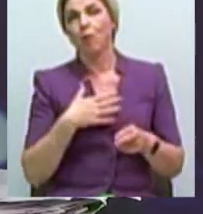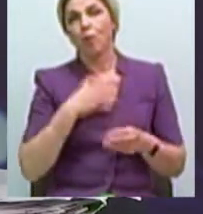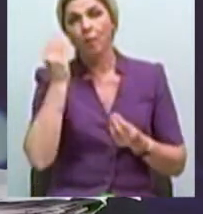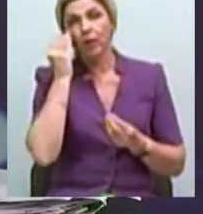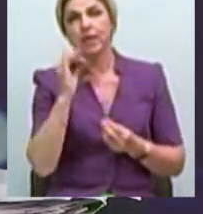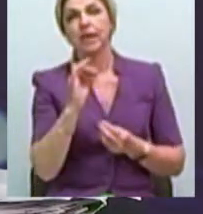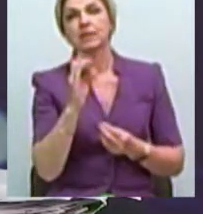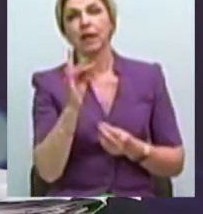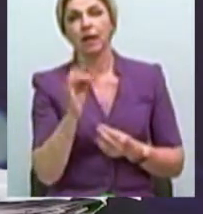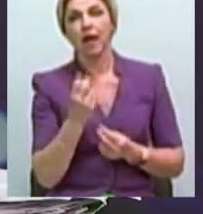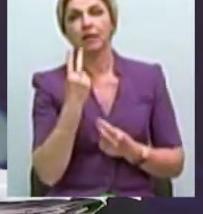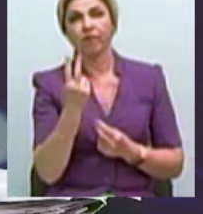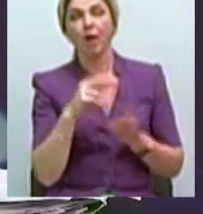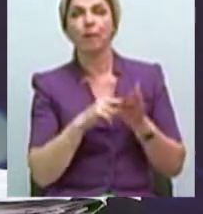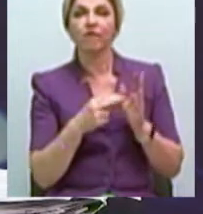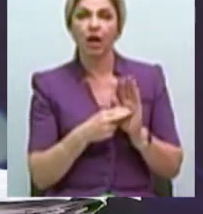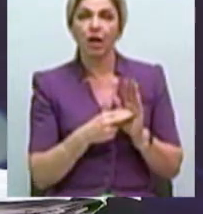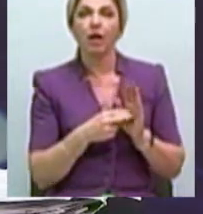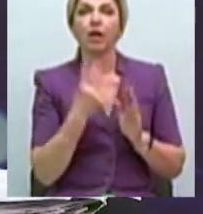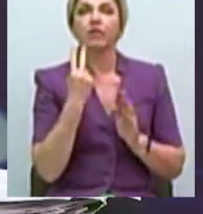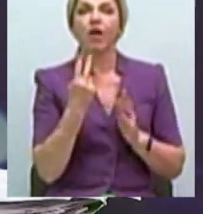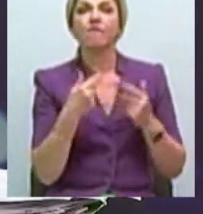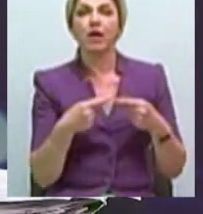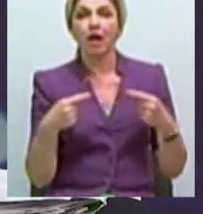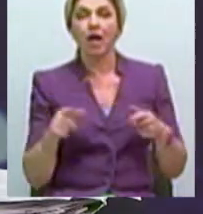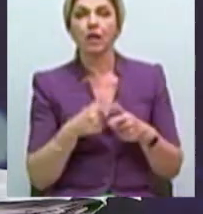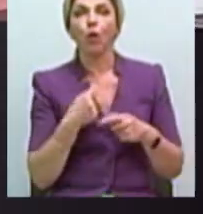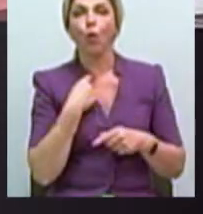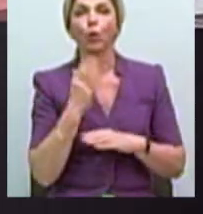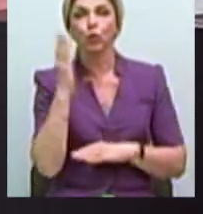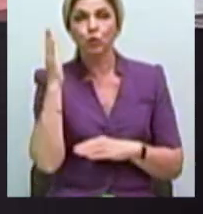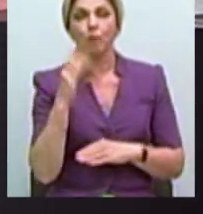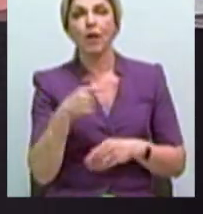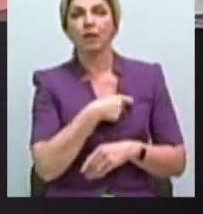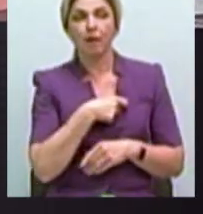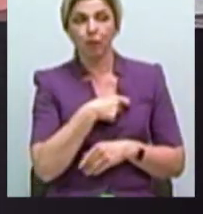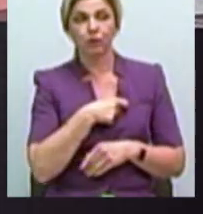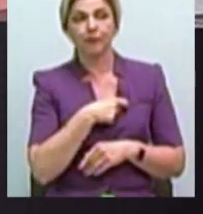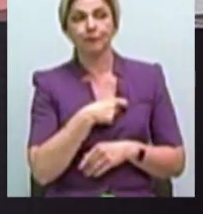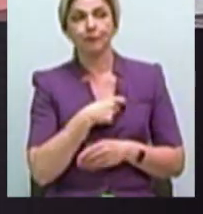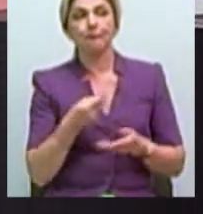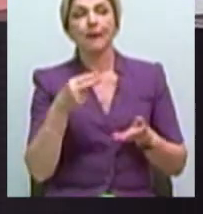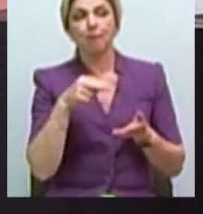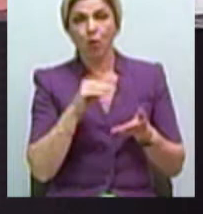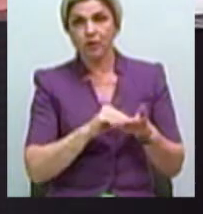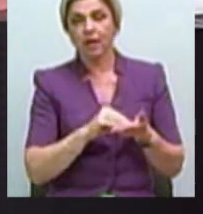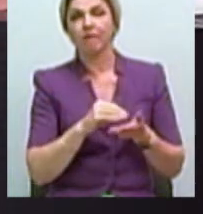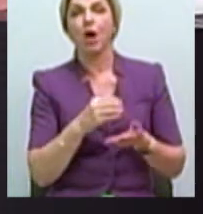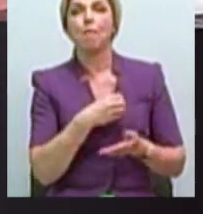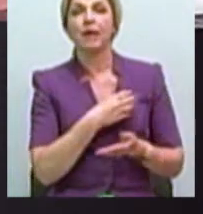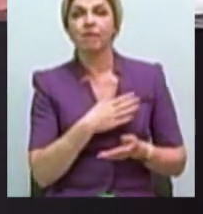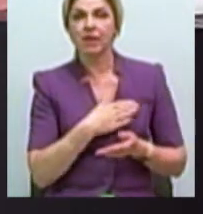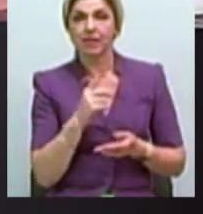поїскри, два варіанти. Чи ми голосуємо з депутатським корпусом, це моя ініціатива, поставити його в порядок приватизації,